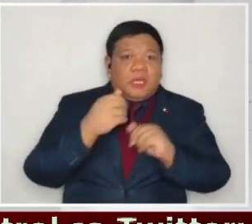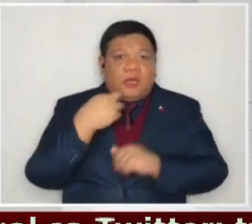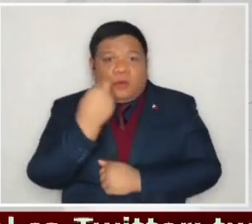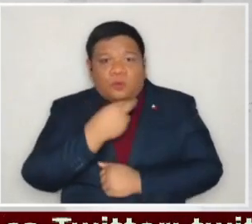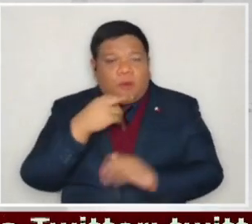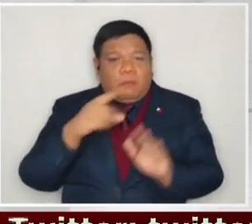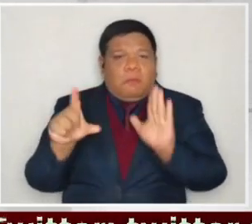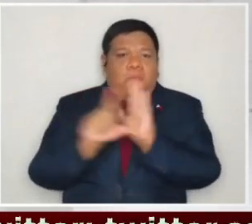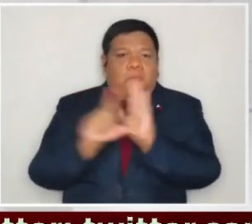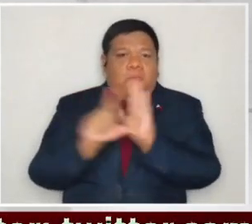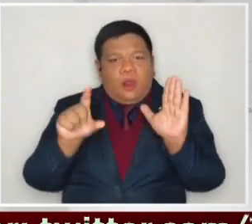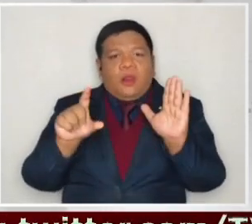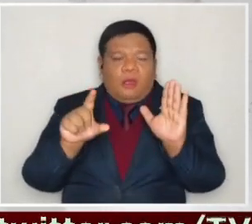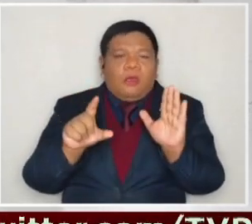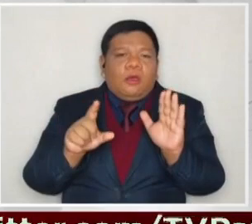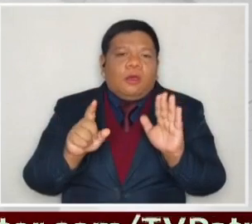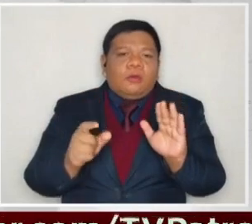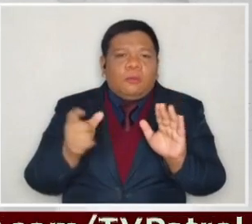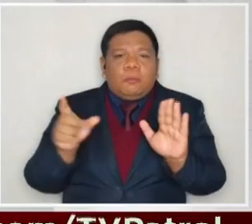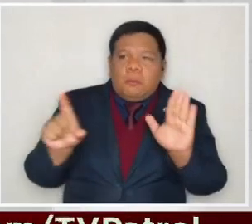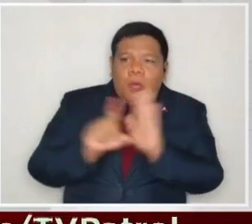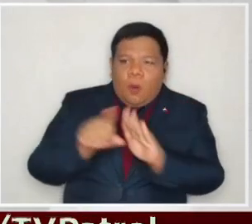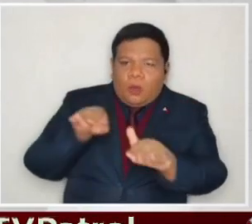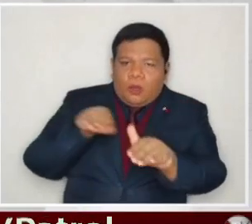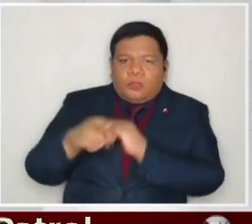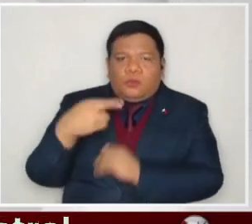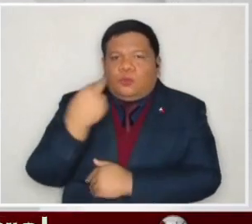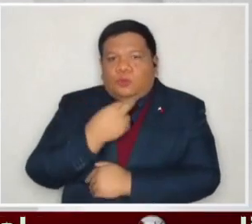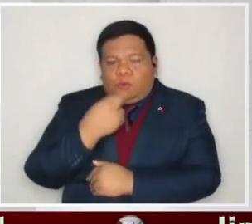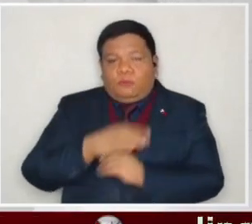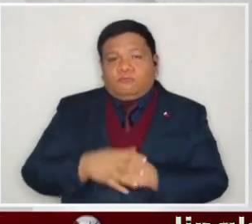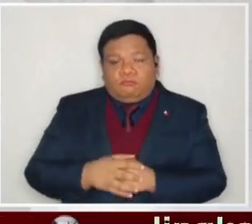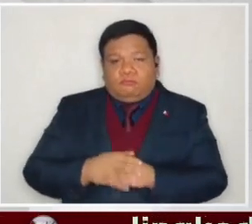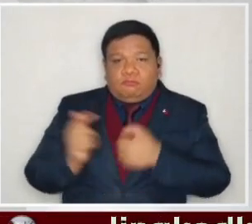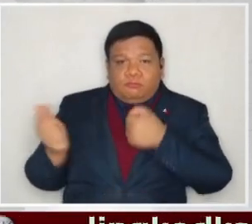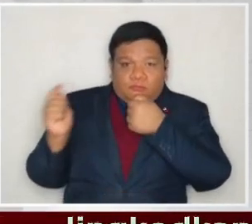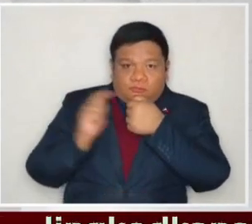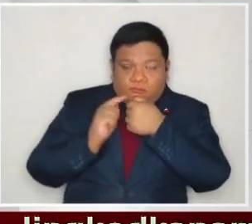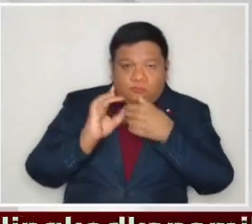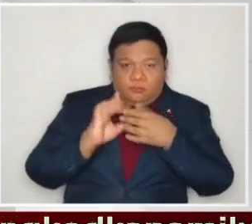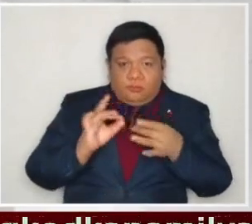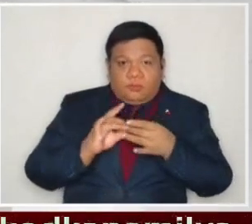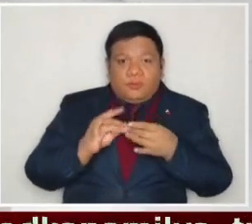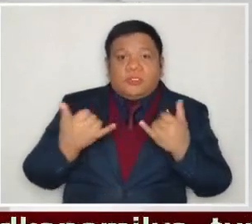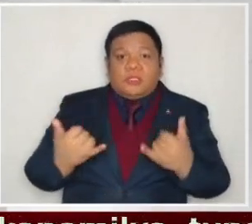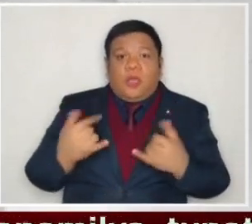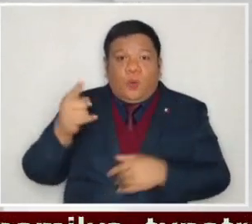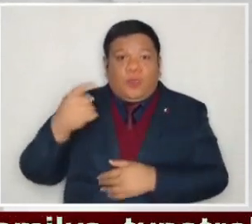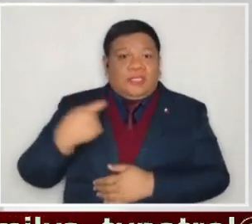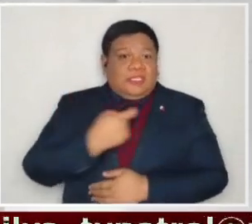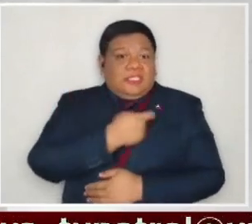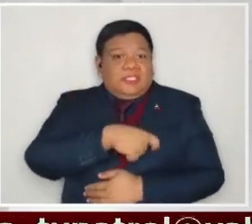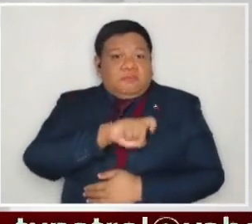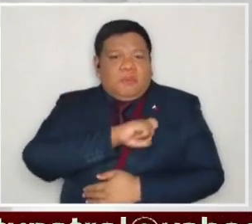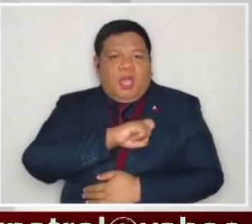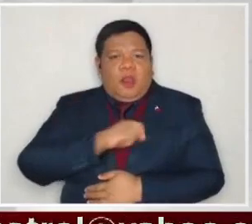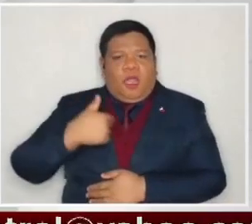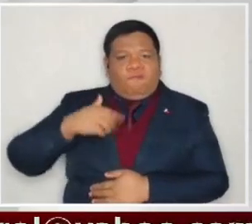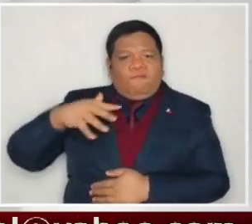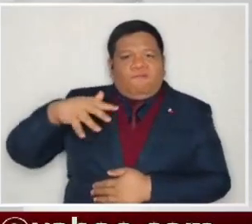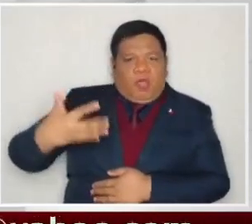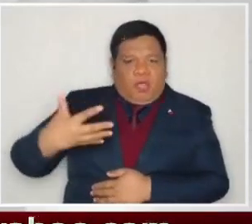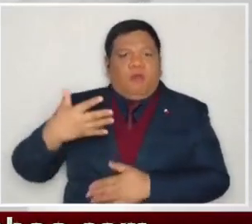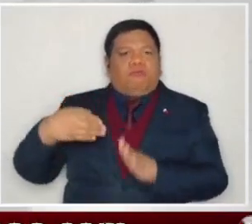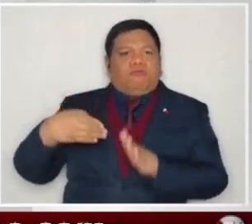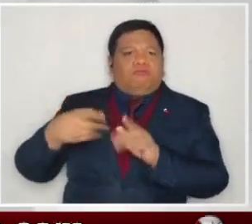Bawal ko kang pumasok sa mga restaurant. Kasagsagan ngayon ng fifth wave sa Espanya, mataas pa rin ang bilang ng mga nagpositibo